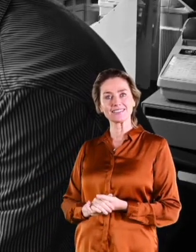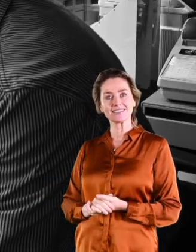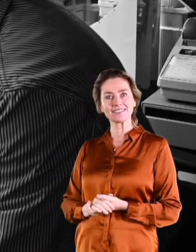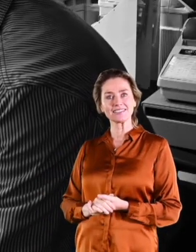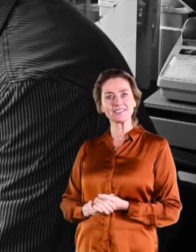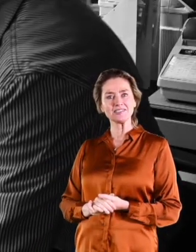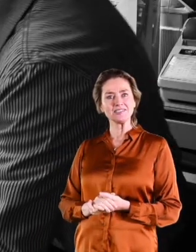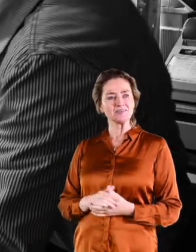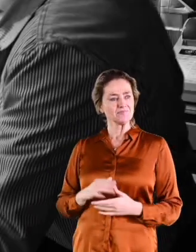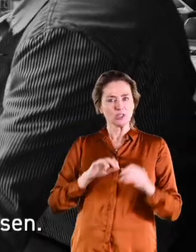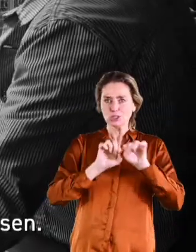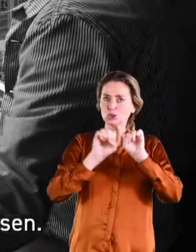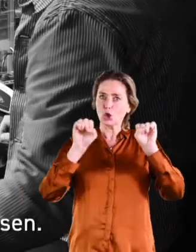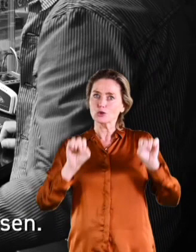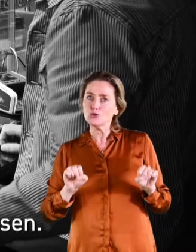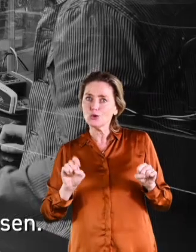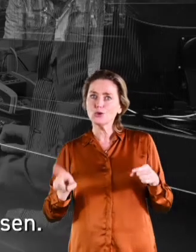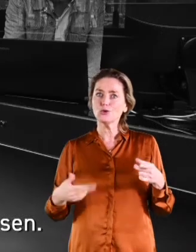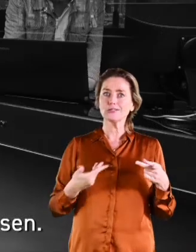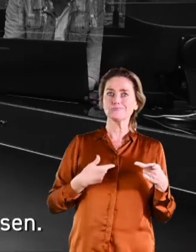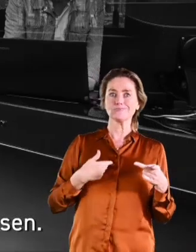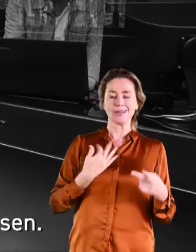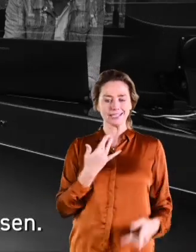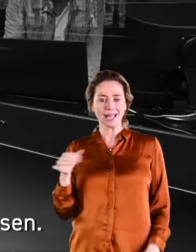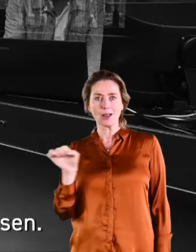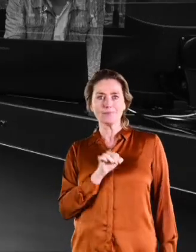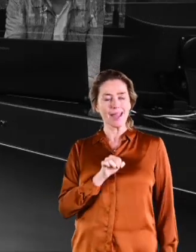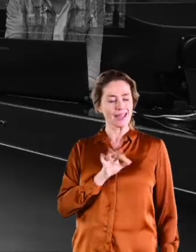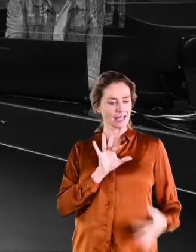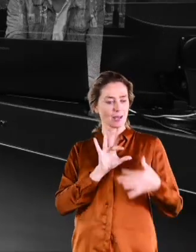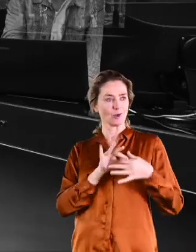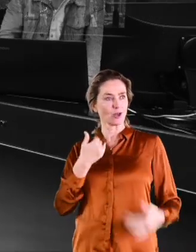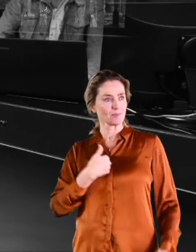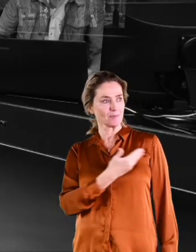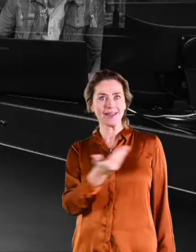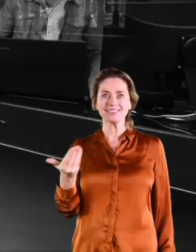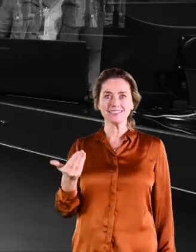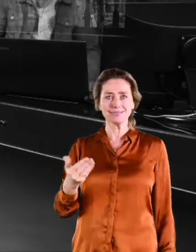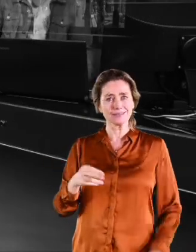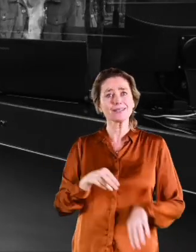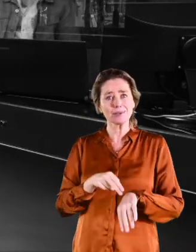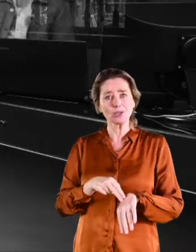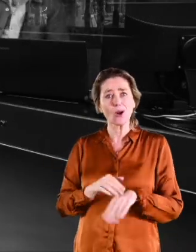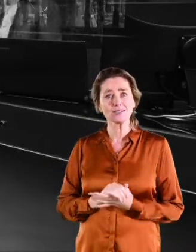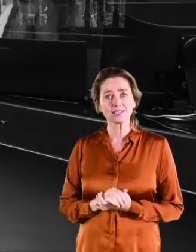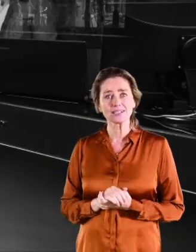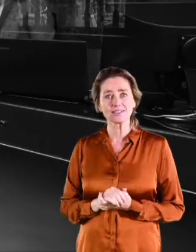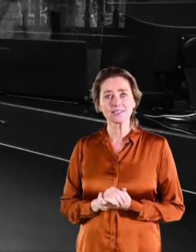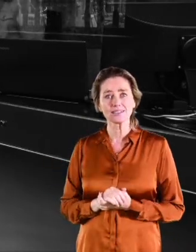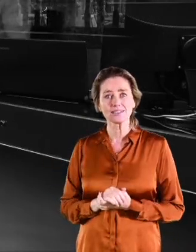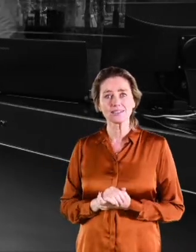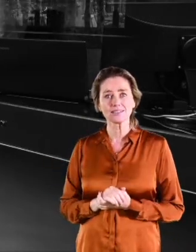Ik geef wel structuur, ik tel wel mee, ik heb contact met mensen. Wat heb ik nodig?